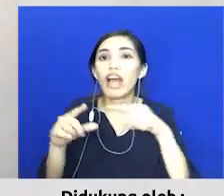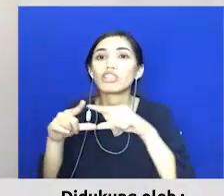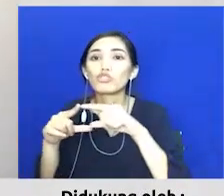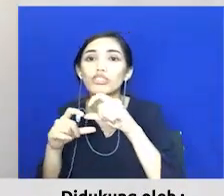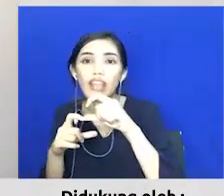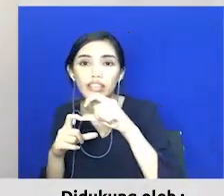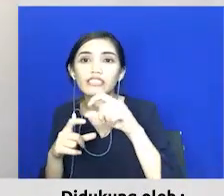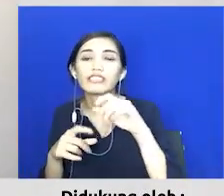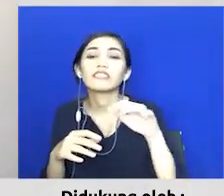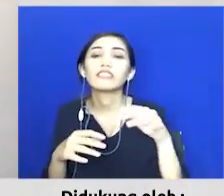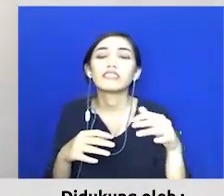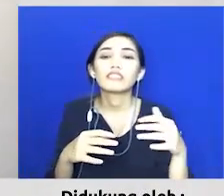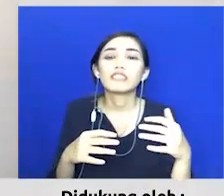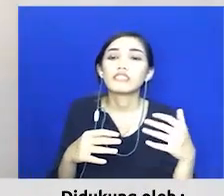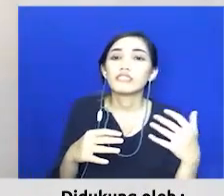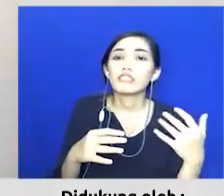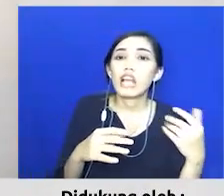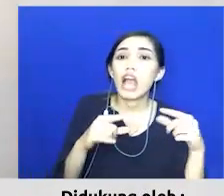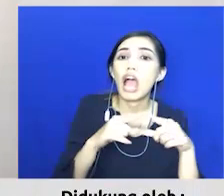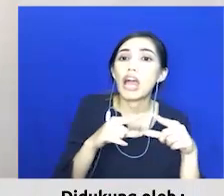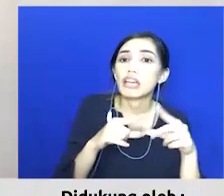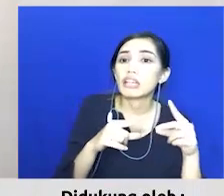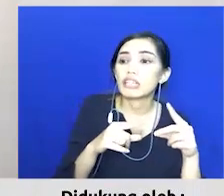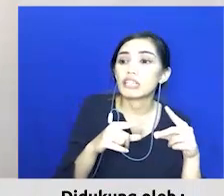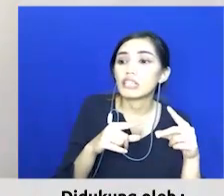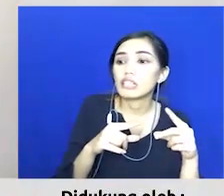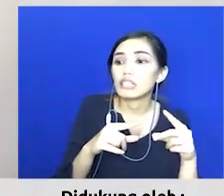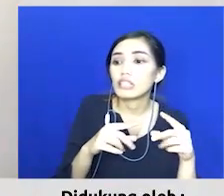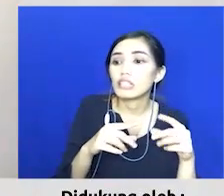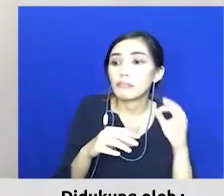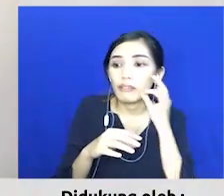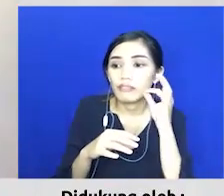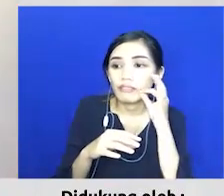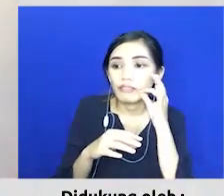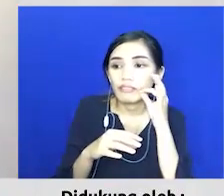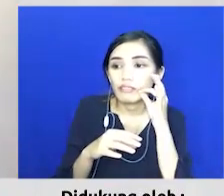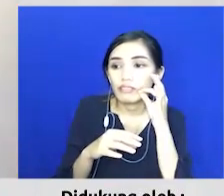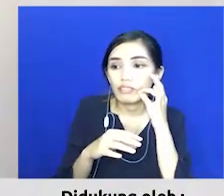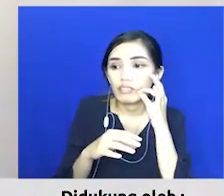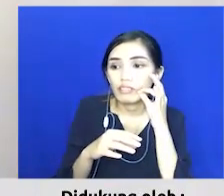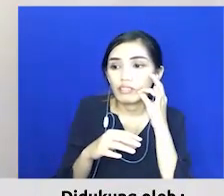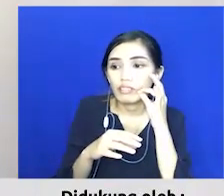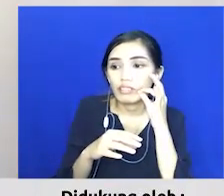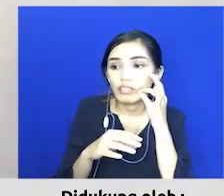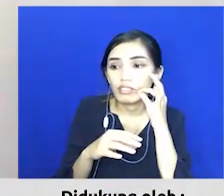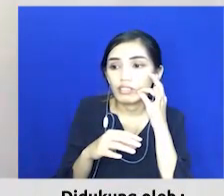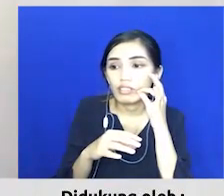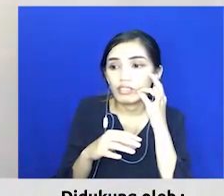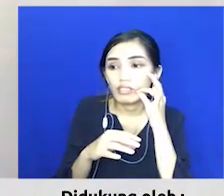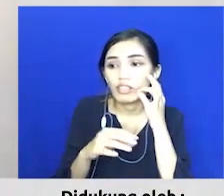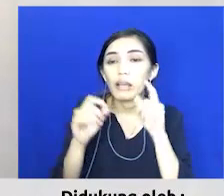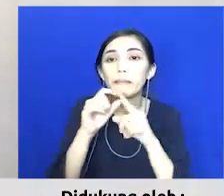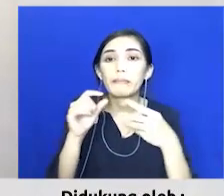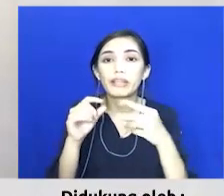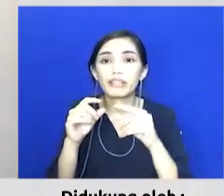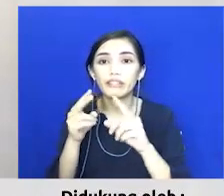dan generasi Pervini yang lain, termasuk kalau Pak Alwi mungkin datang agak sedikit belakangan ya, ada tentu saya di situ, ada Avandi Sujoyono, tentu